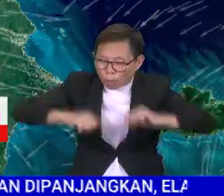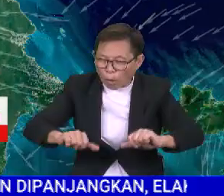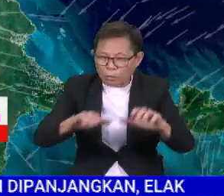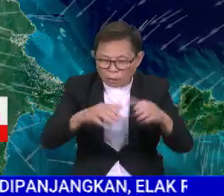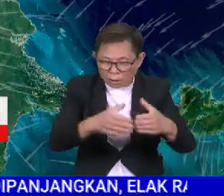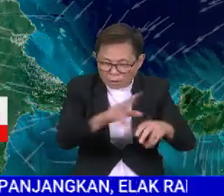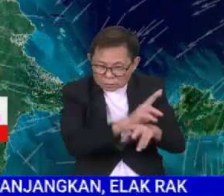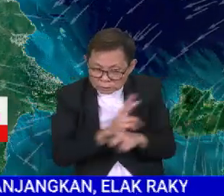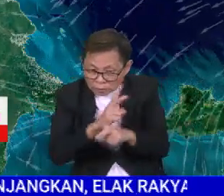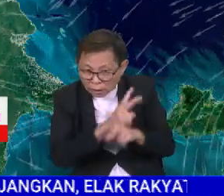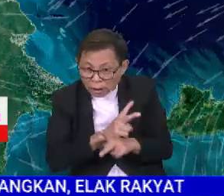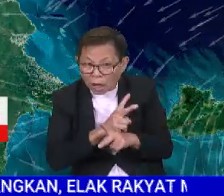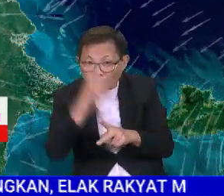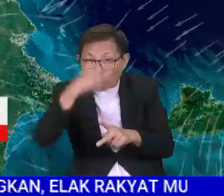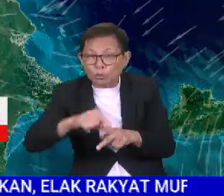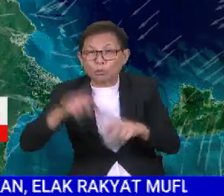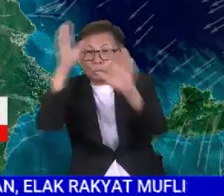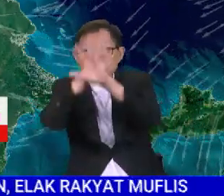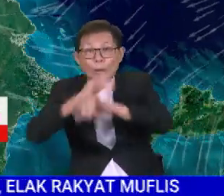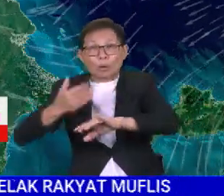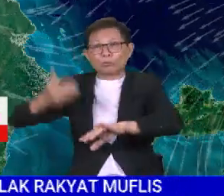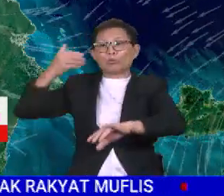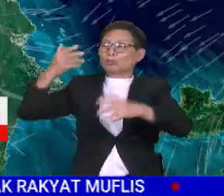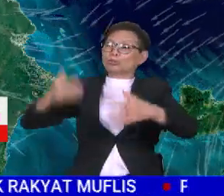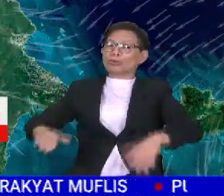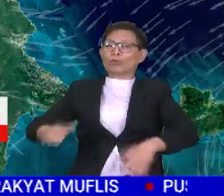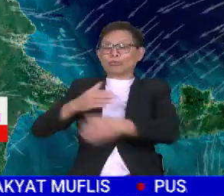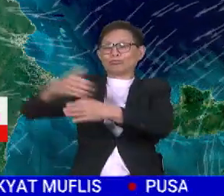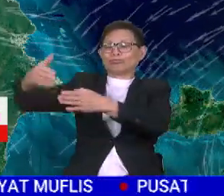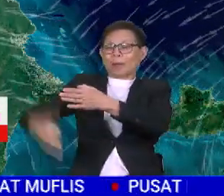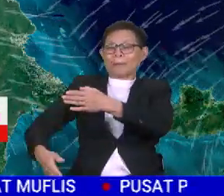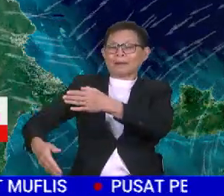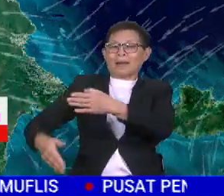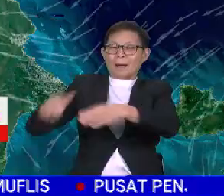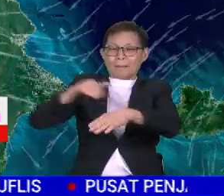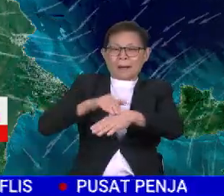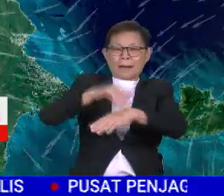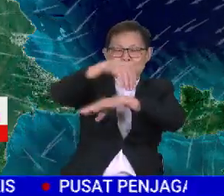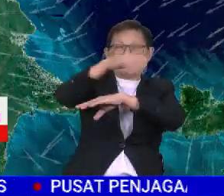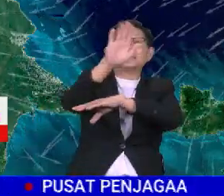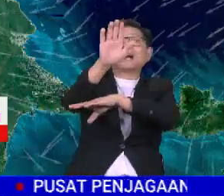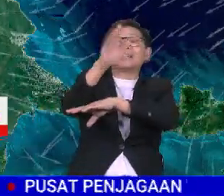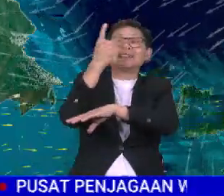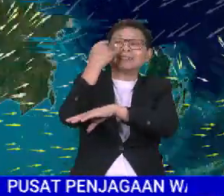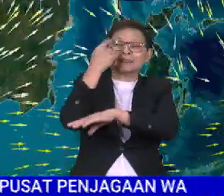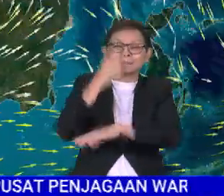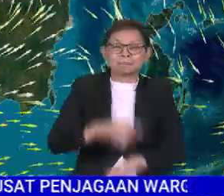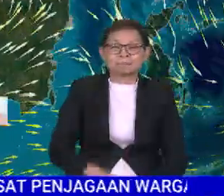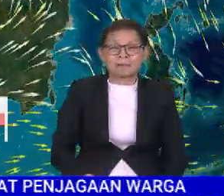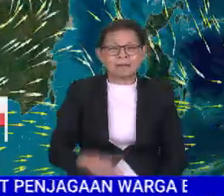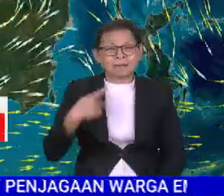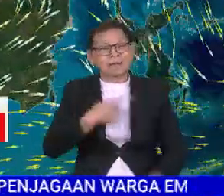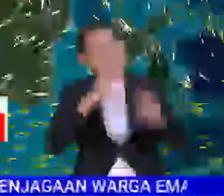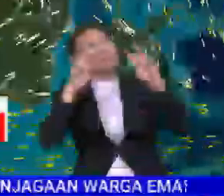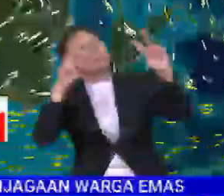kategori waspada yang telah dikeluarkan untuk negeri Sarawak sebelum ini telah pun ditamatkan pada tengah hari tadi. Seterusnya kita